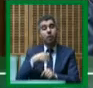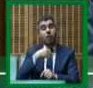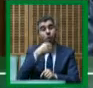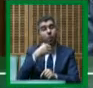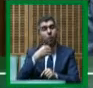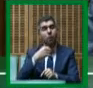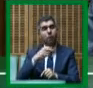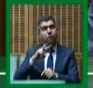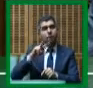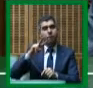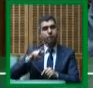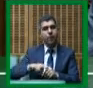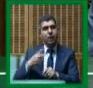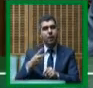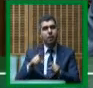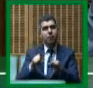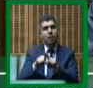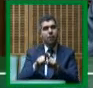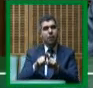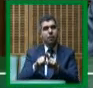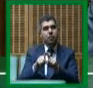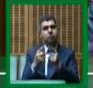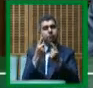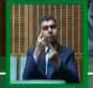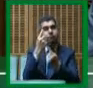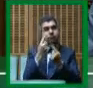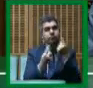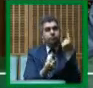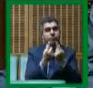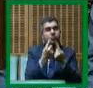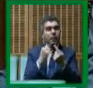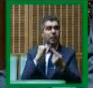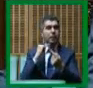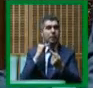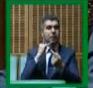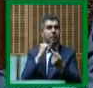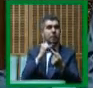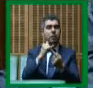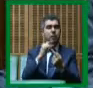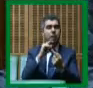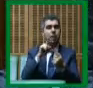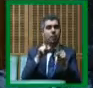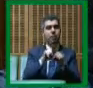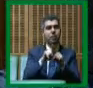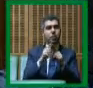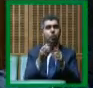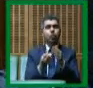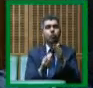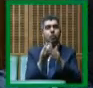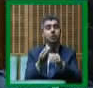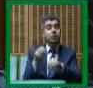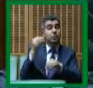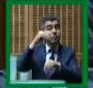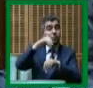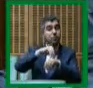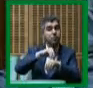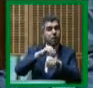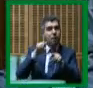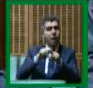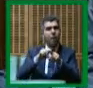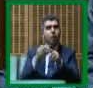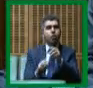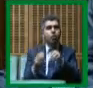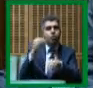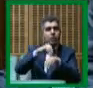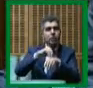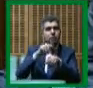ولكن نظن أن الإصلاح أو تأهيله لا ينحصر في تجديد الأسطول. مهم تجديد